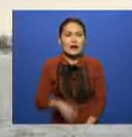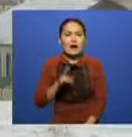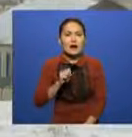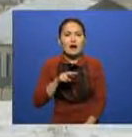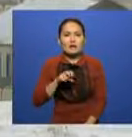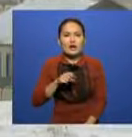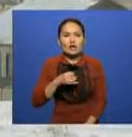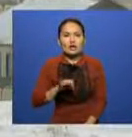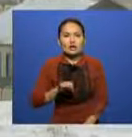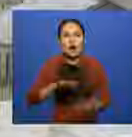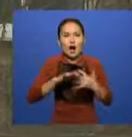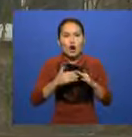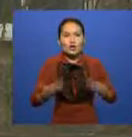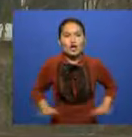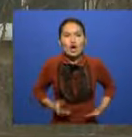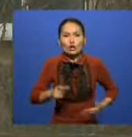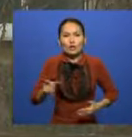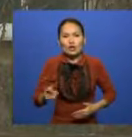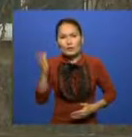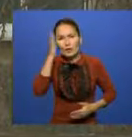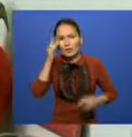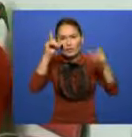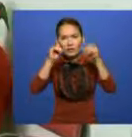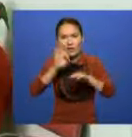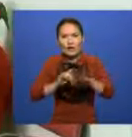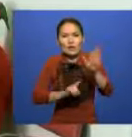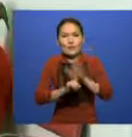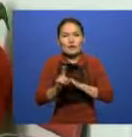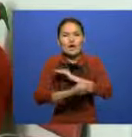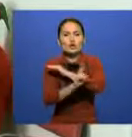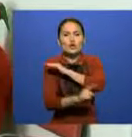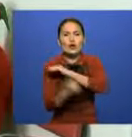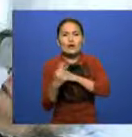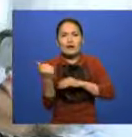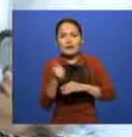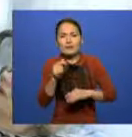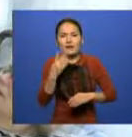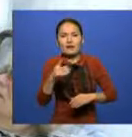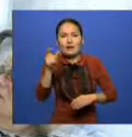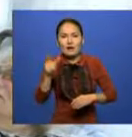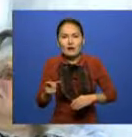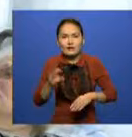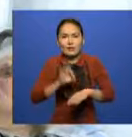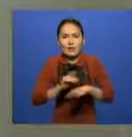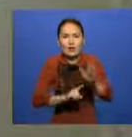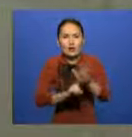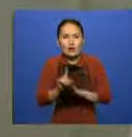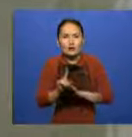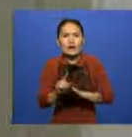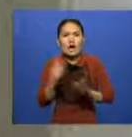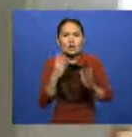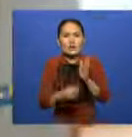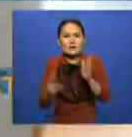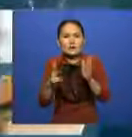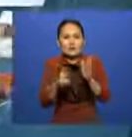Kalachi awulynyň turgundary tağı da kalkıp ketti. Soňky 2 haftada 40 şakta adam uyku awruwyna uşuragan. 2,5 ýylda 98-i uzak